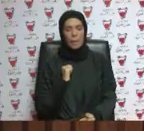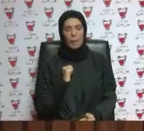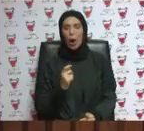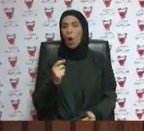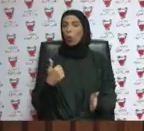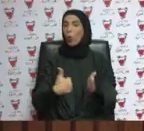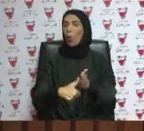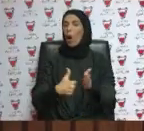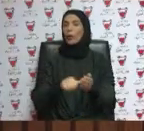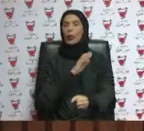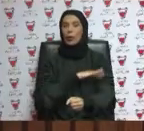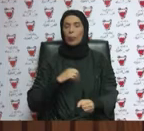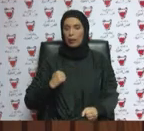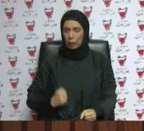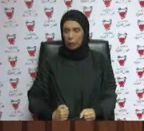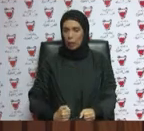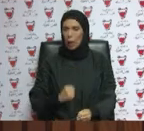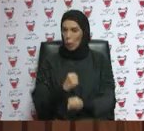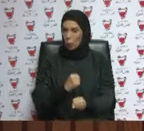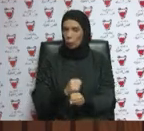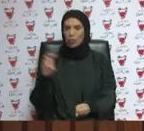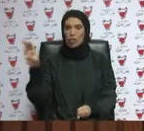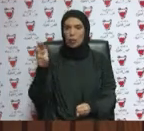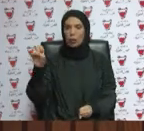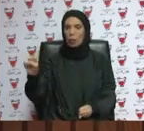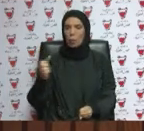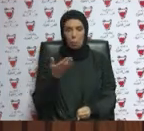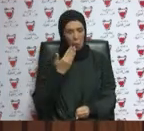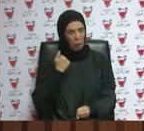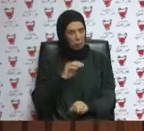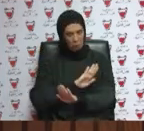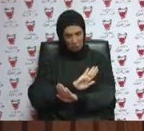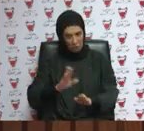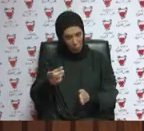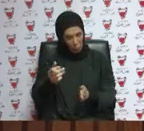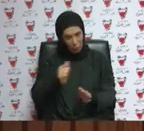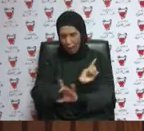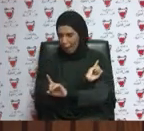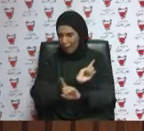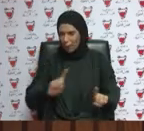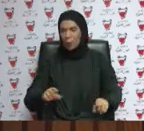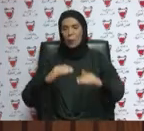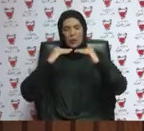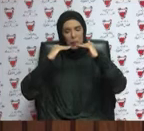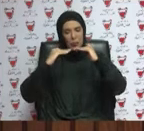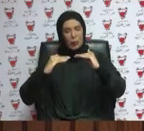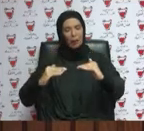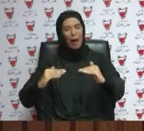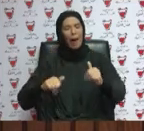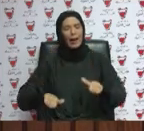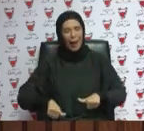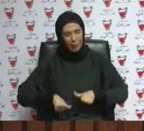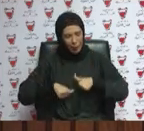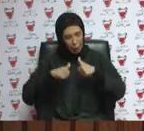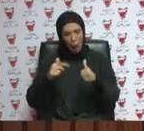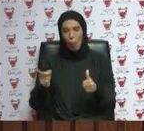رواتب الموظفين البحرينيين العاملين في القطاع الخاص لن تمس، أن استقرارهم الوظيفي وحياتهم هي أولوية